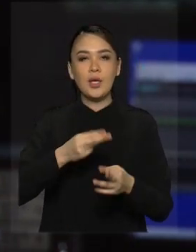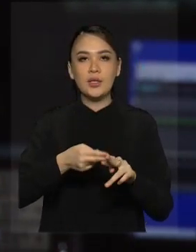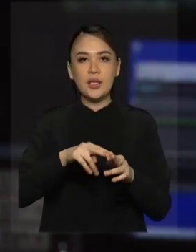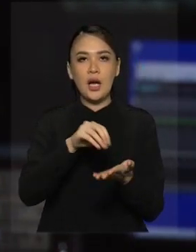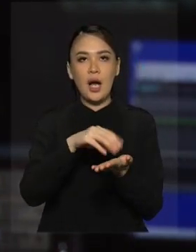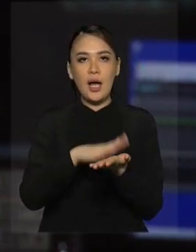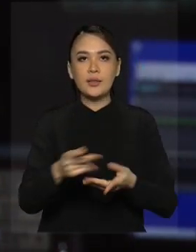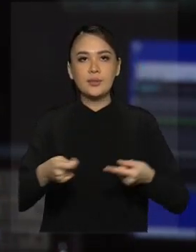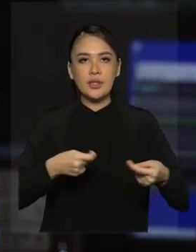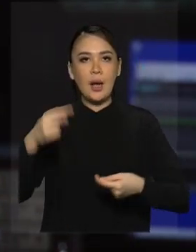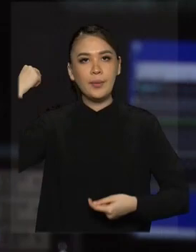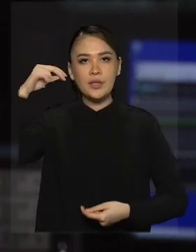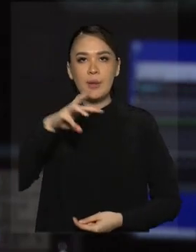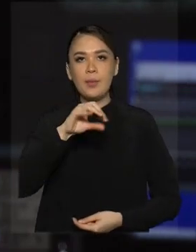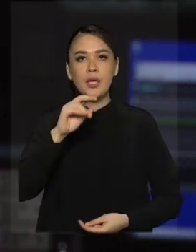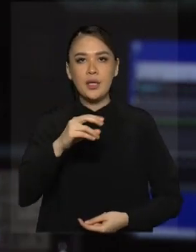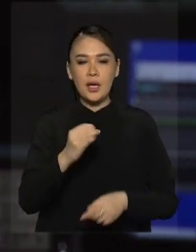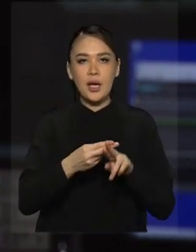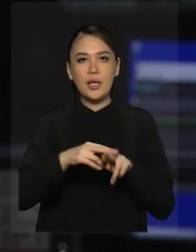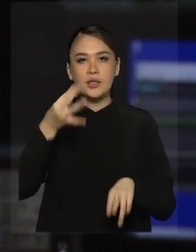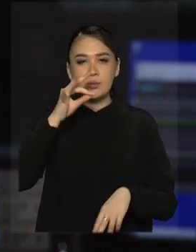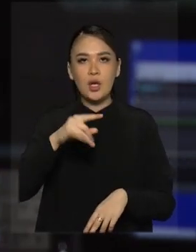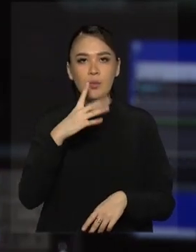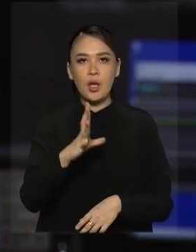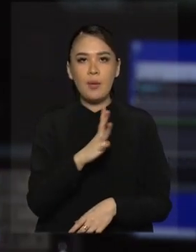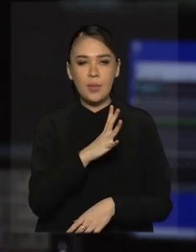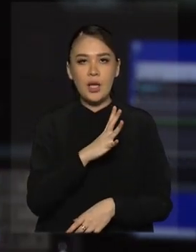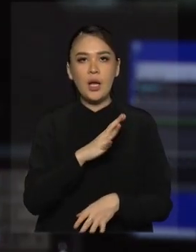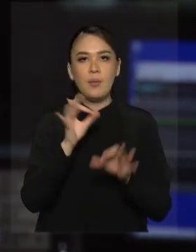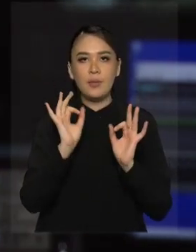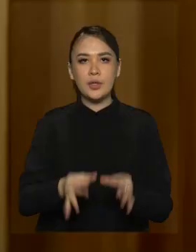администрации президента и МИДе эксперт назвал вполне логичными.